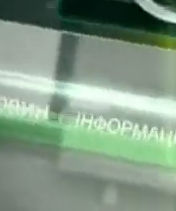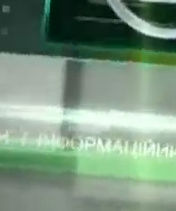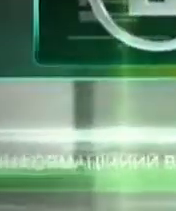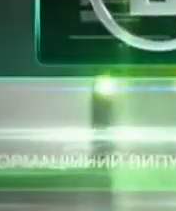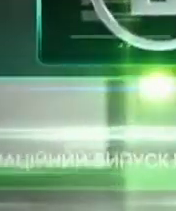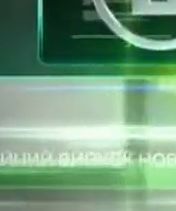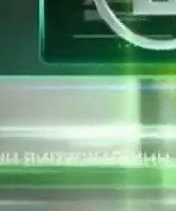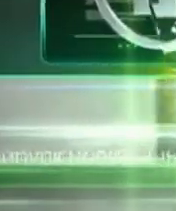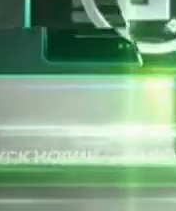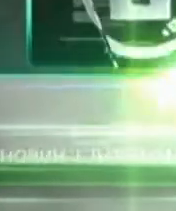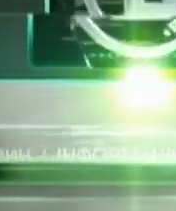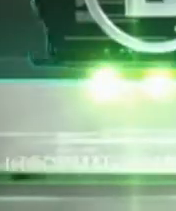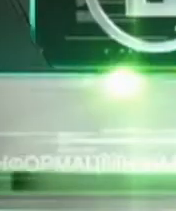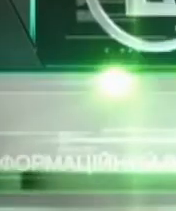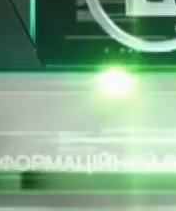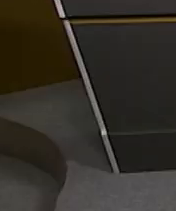Музика